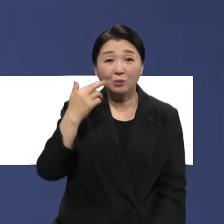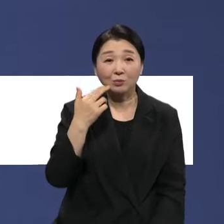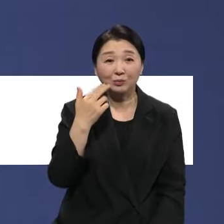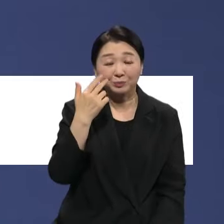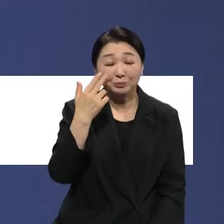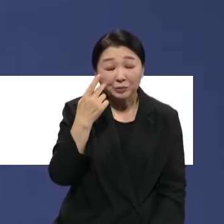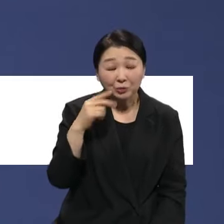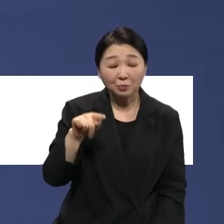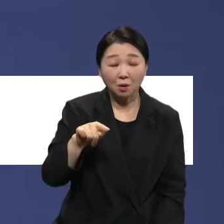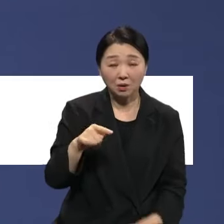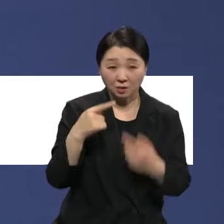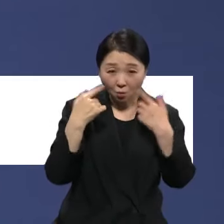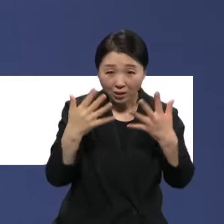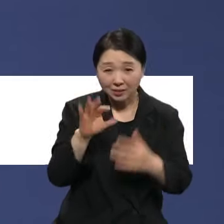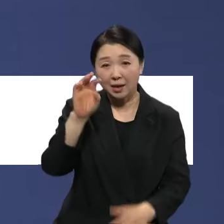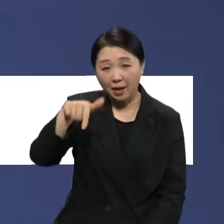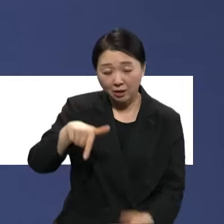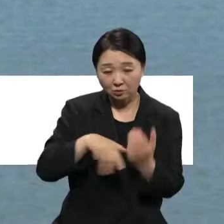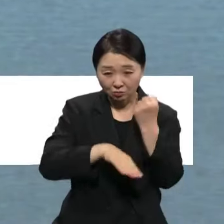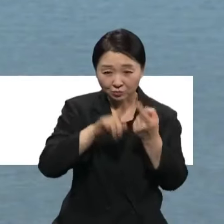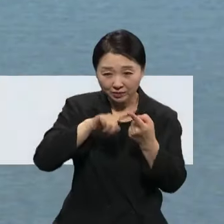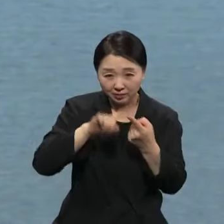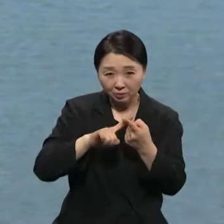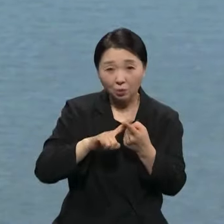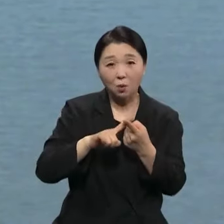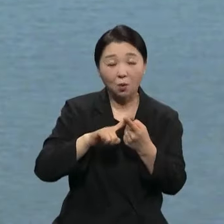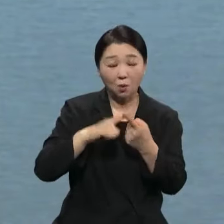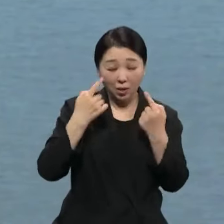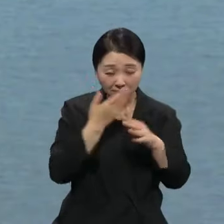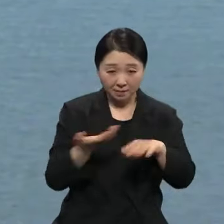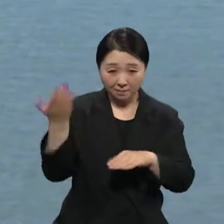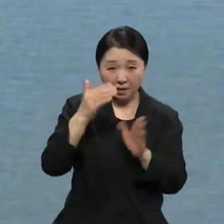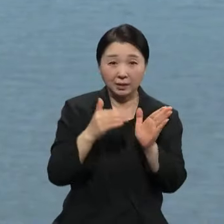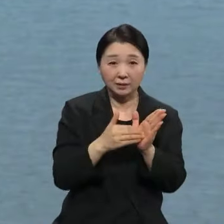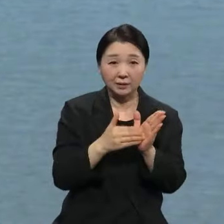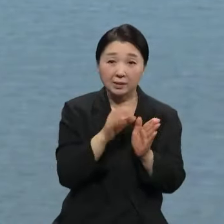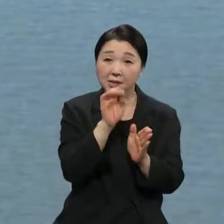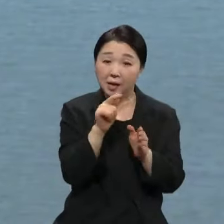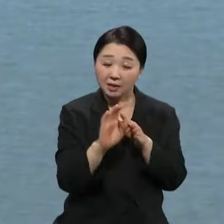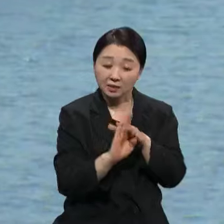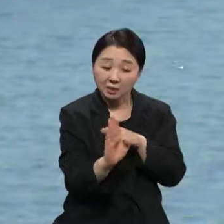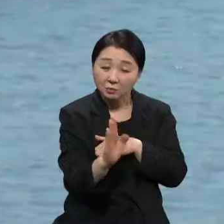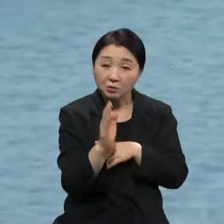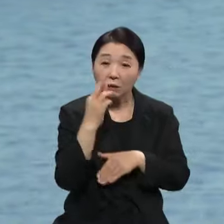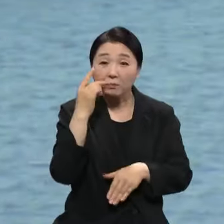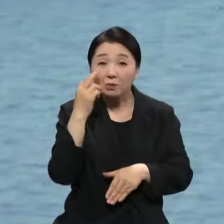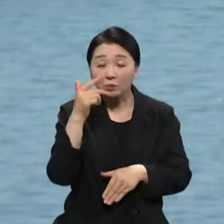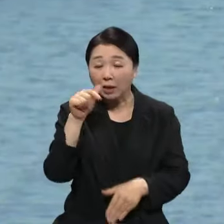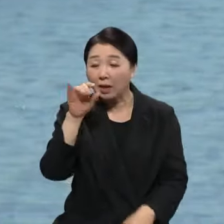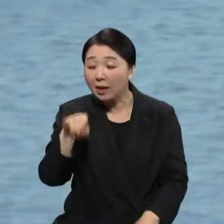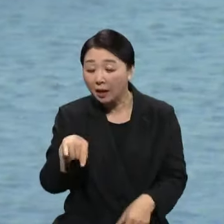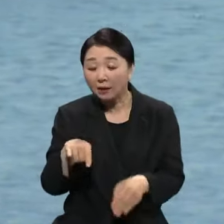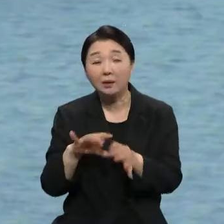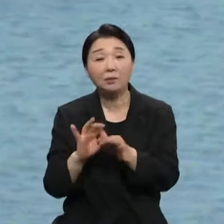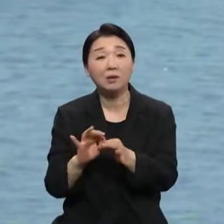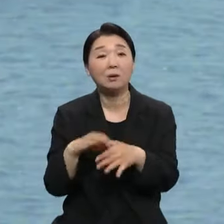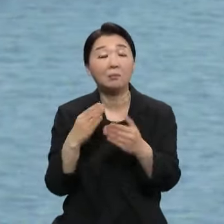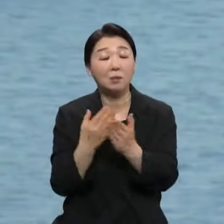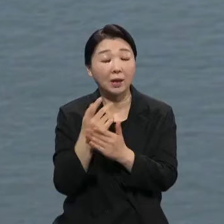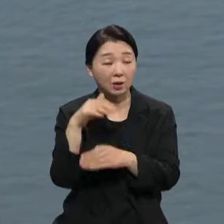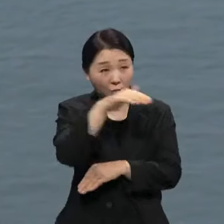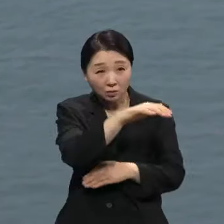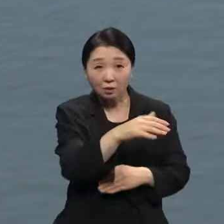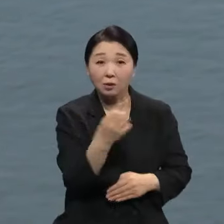동맹으로 확고하게 격상되었습니다이를 위해 핵잠수함 등 미국의 핵 전력이 핵공격시는